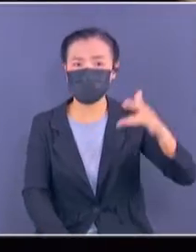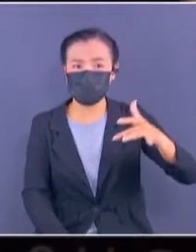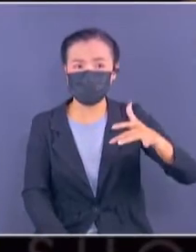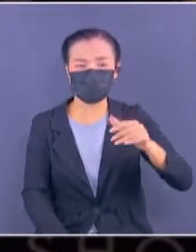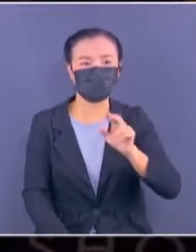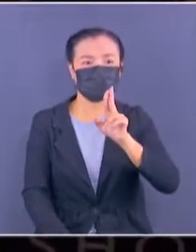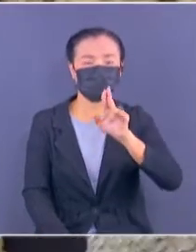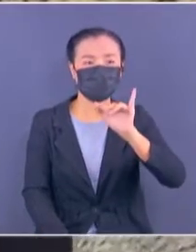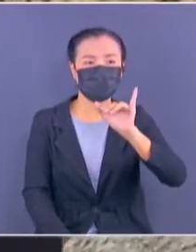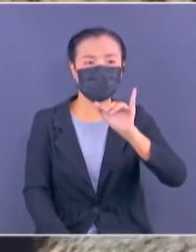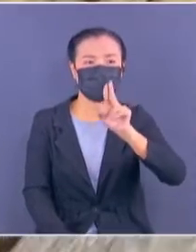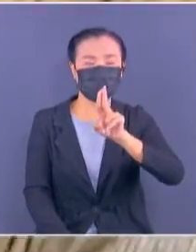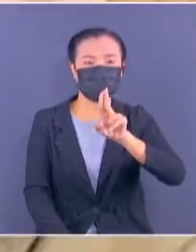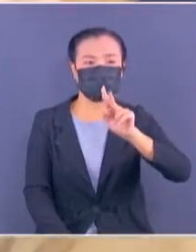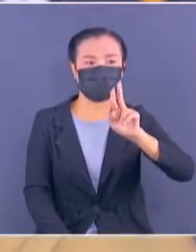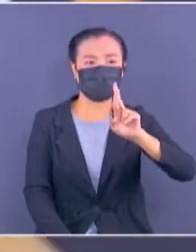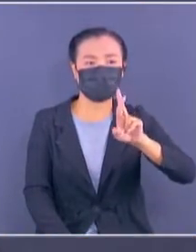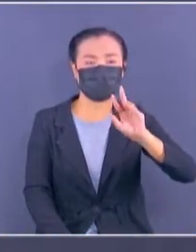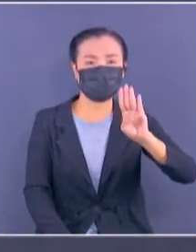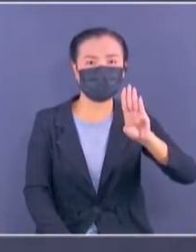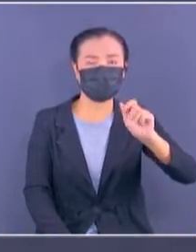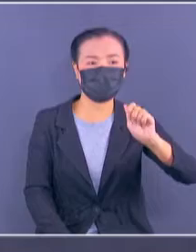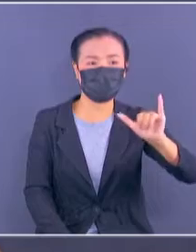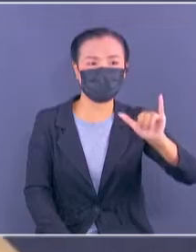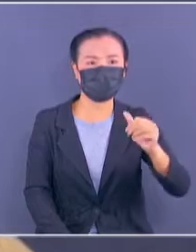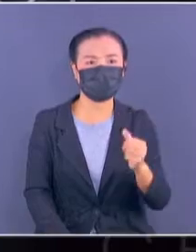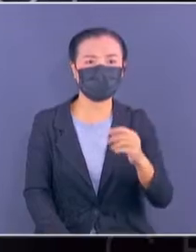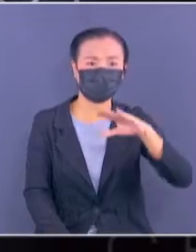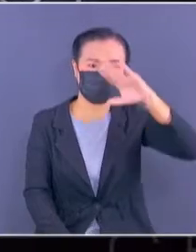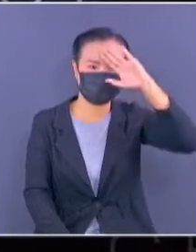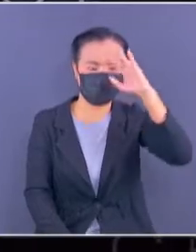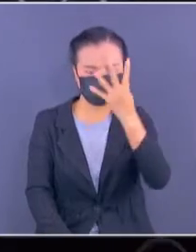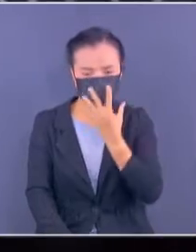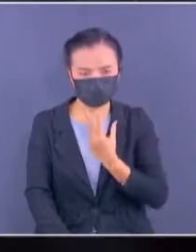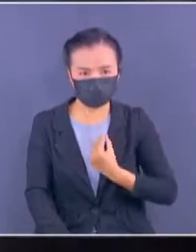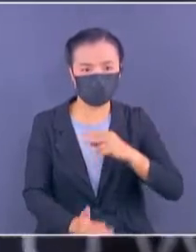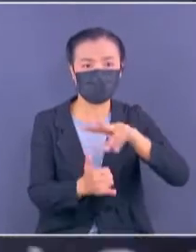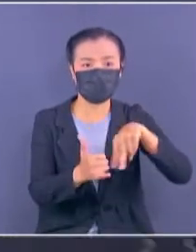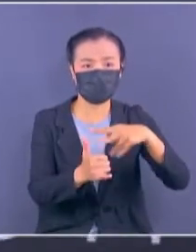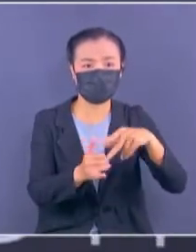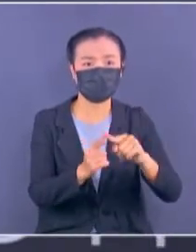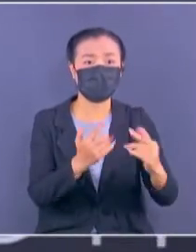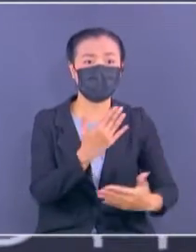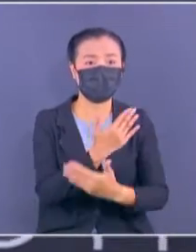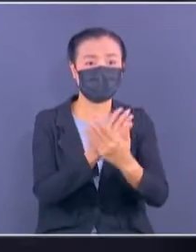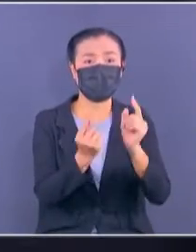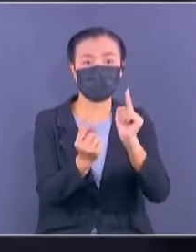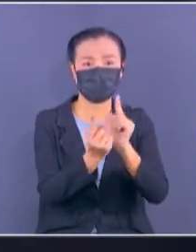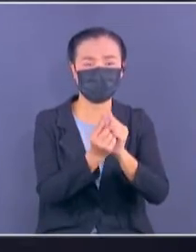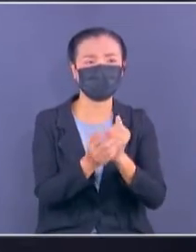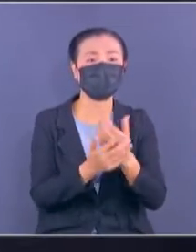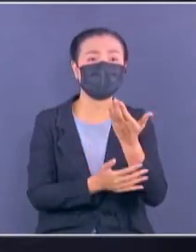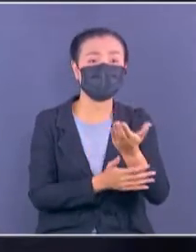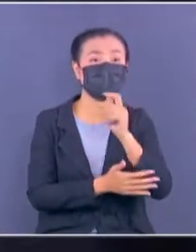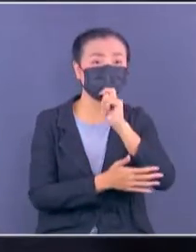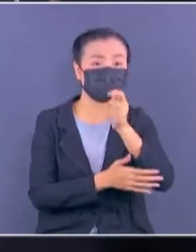อยทีเจที่ขึ้นคอนเสิร์ตครั้งแรกหลังจากที่รับการรักษาโรคซึมเศร้าค่ะล่าสุดนะคะมีโอกาสเจอโอ๊ตปราโมชก็เลยข